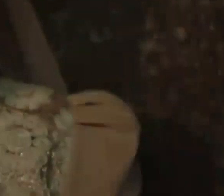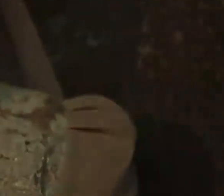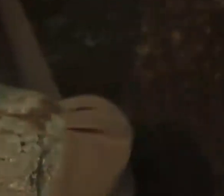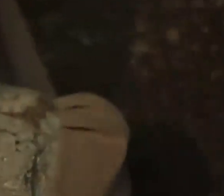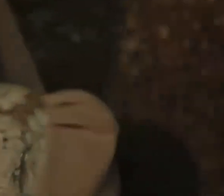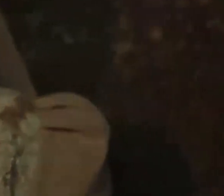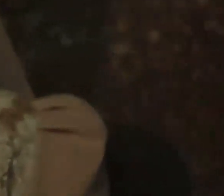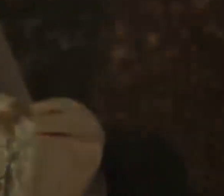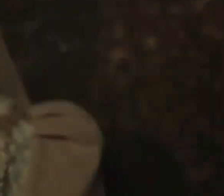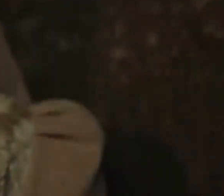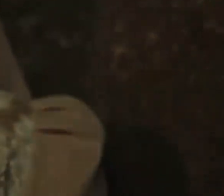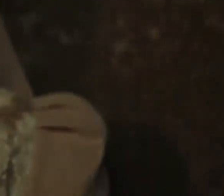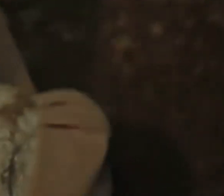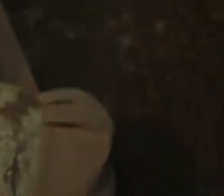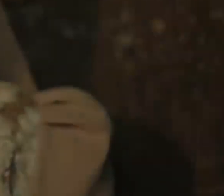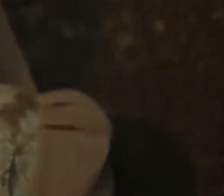rengi başörtüsü.